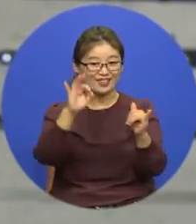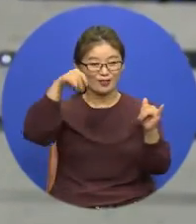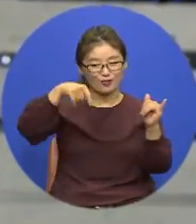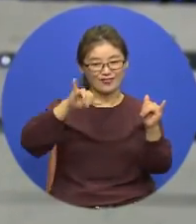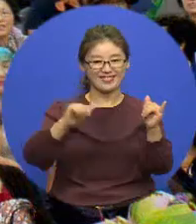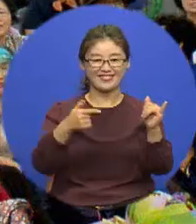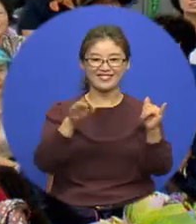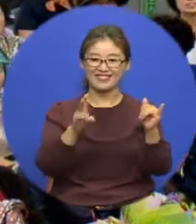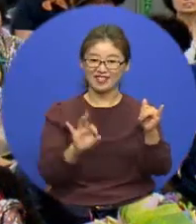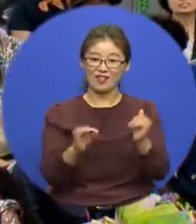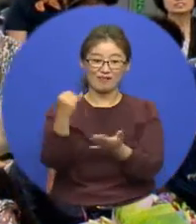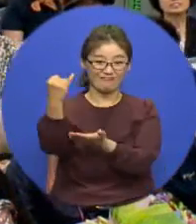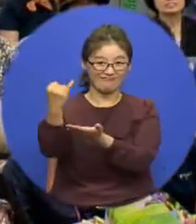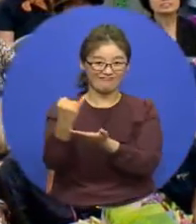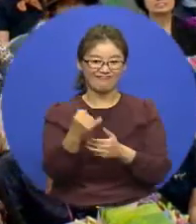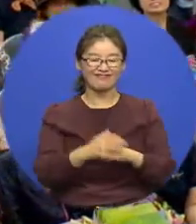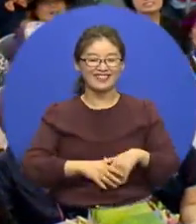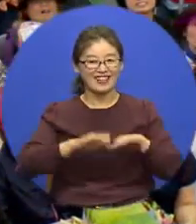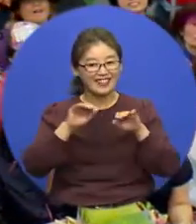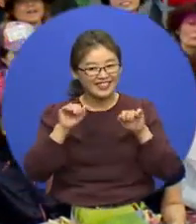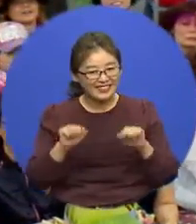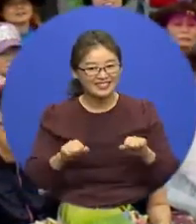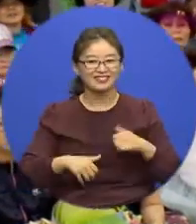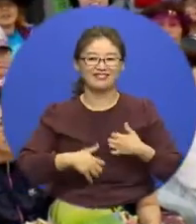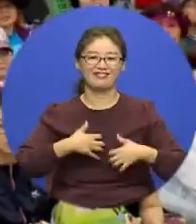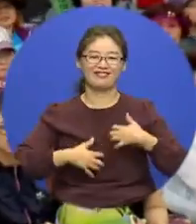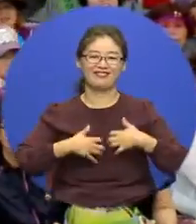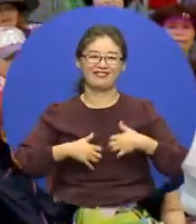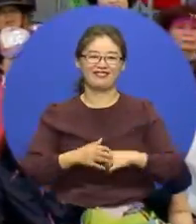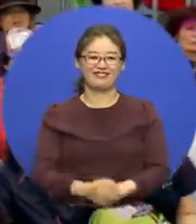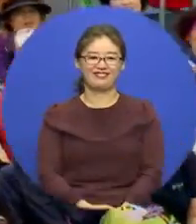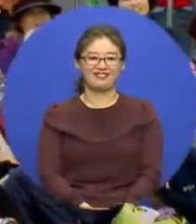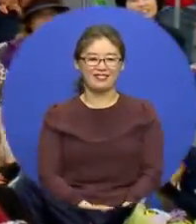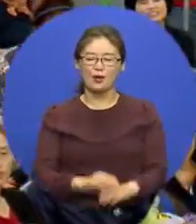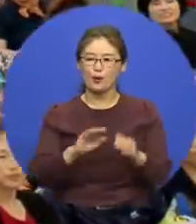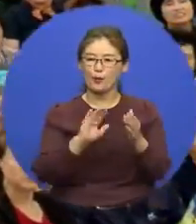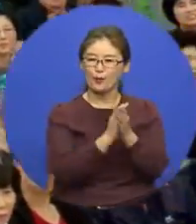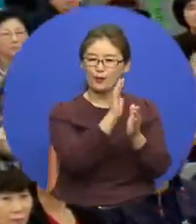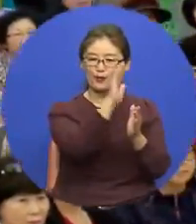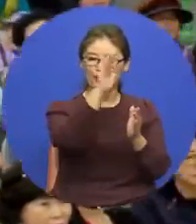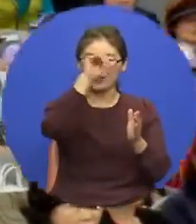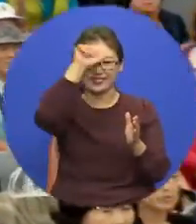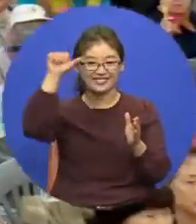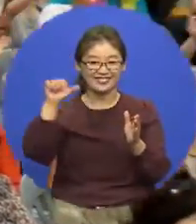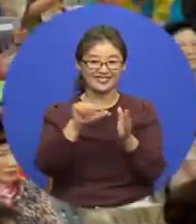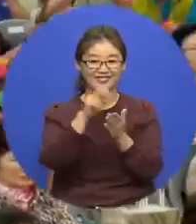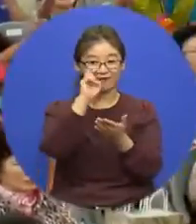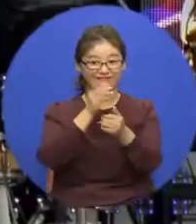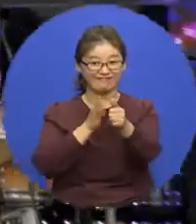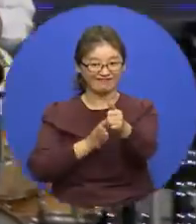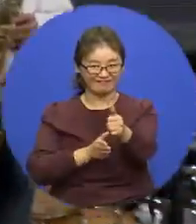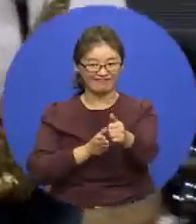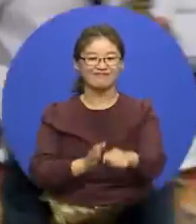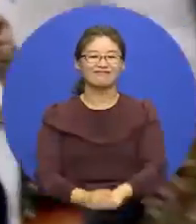씨입니다. 안녕하세요. 반갑습니다. 동호회 화려한 인생.